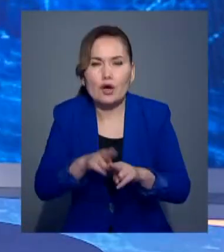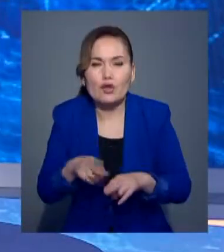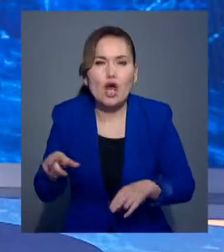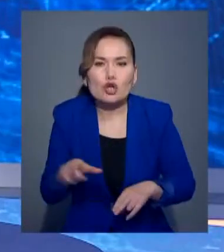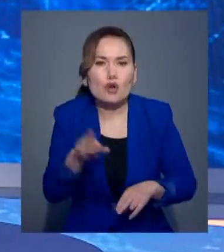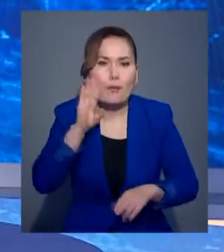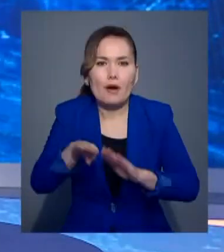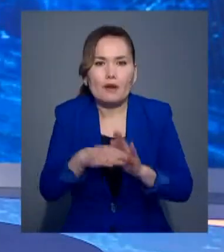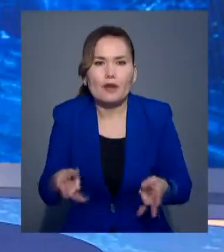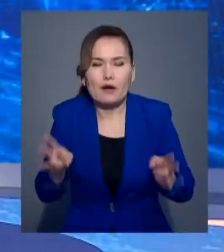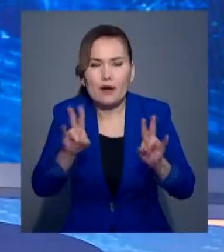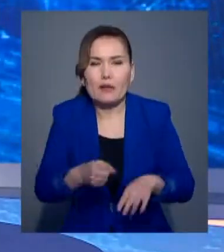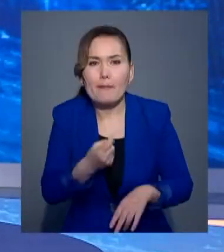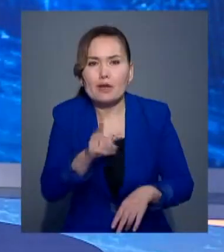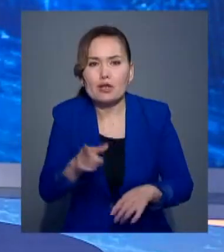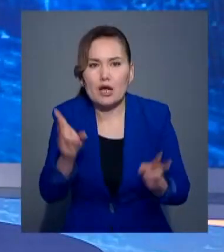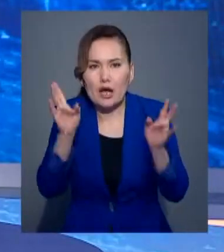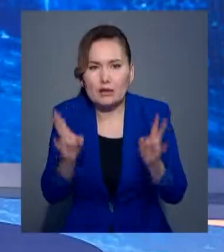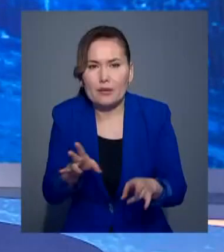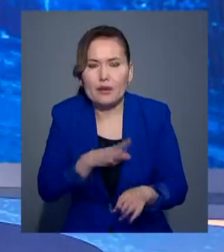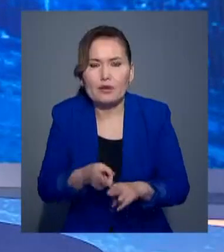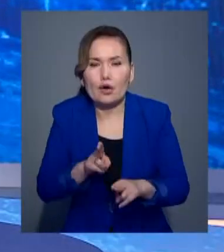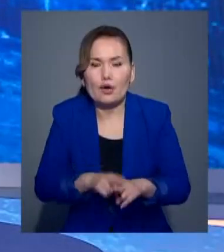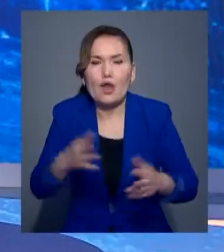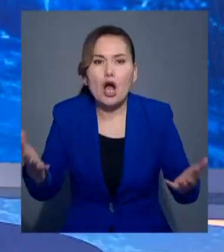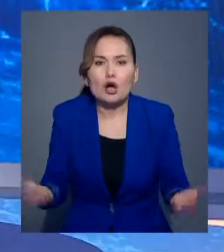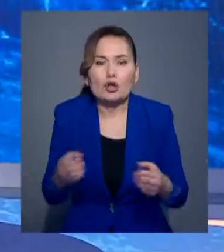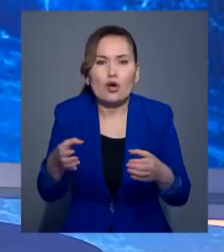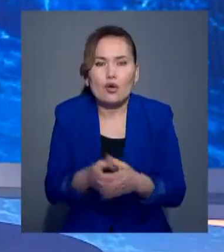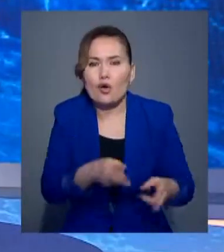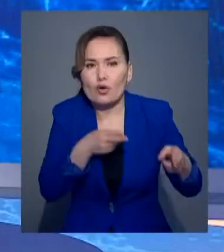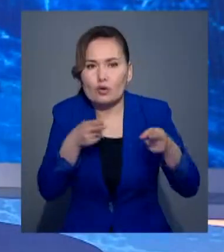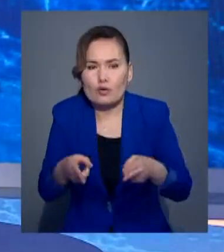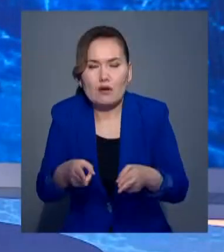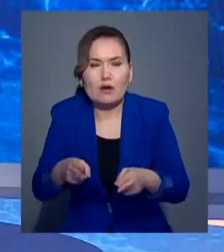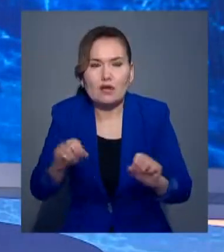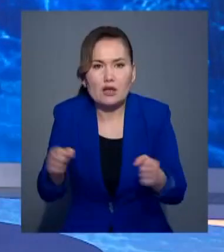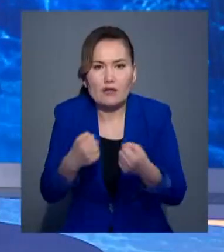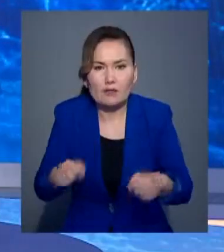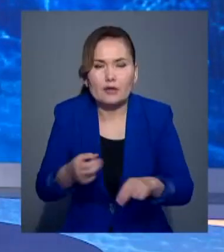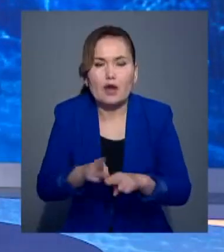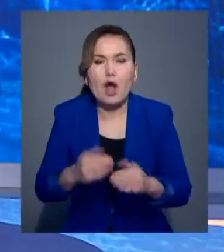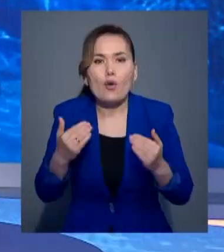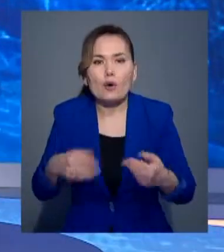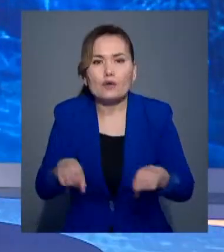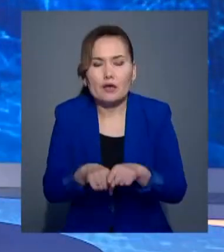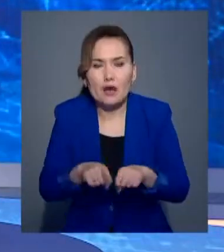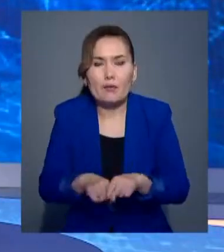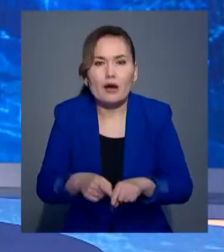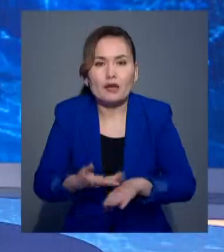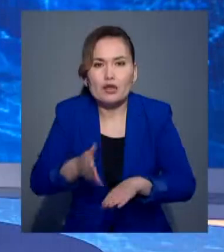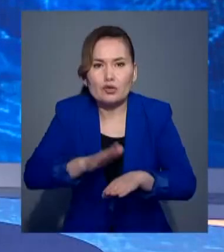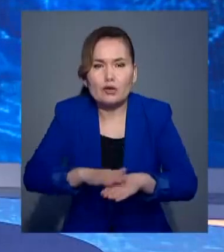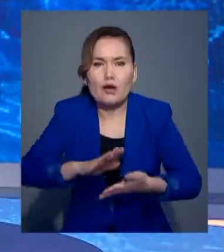жолдарын су шайып, бірнеше адам зардап шекті. Құтқарушыларға оқиға орнына жедел жету мүмкін болмай тұр. Мамандар бүгін осындай төтенше